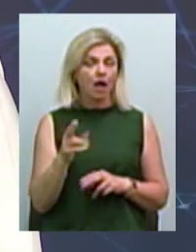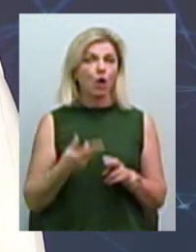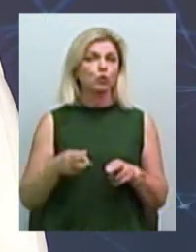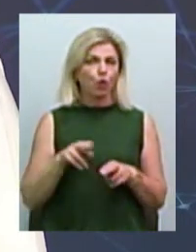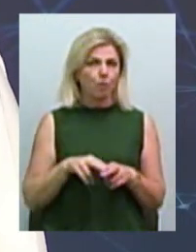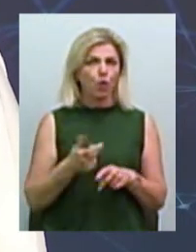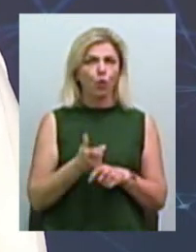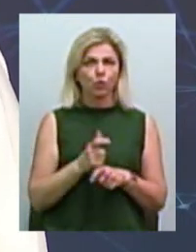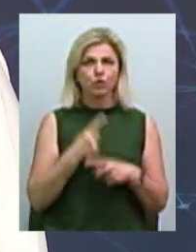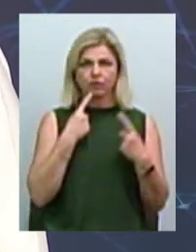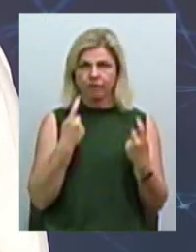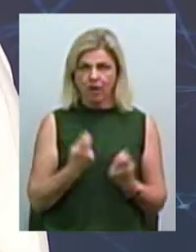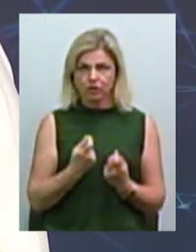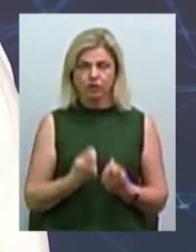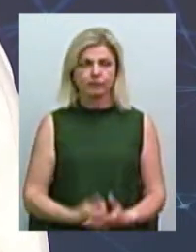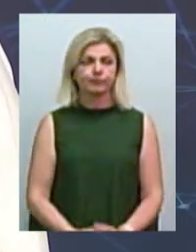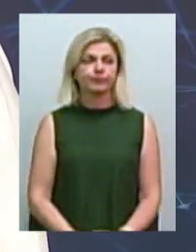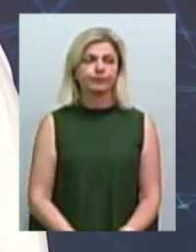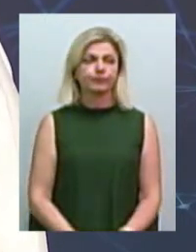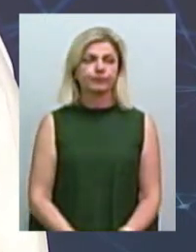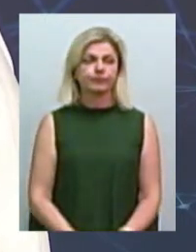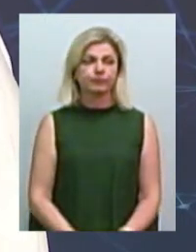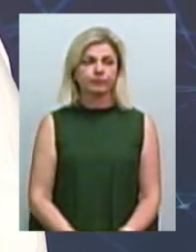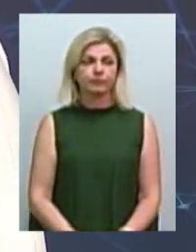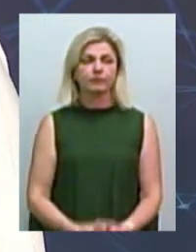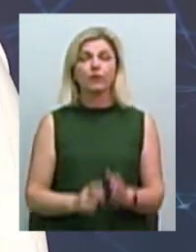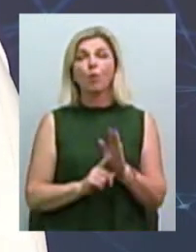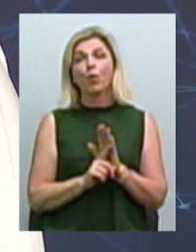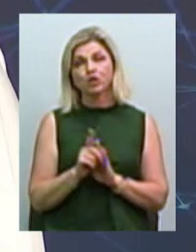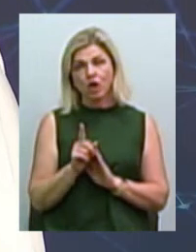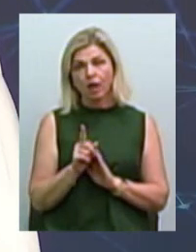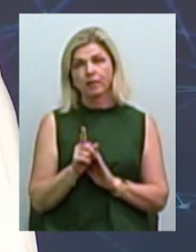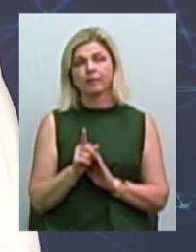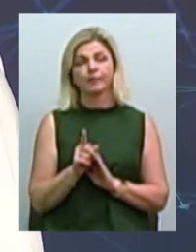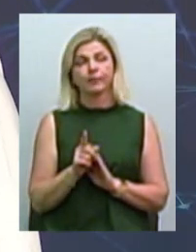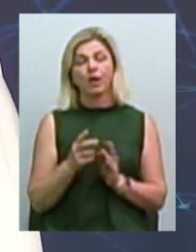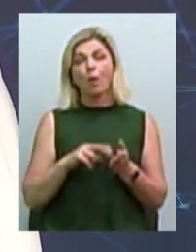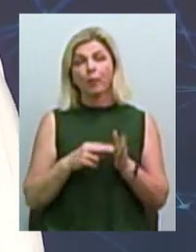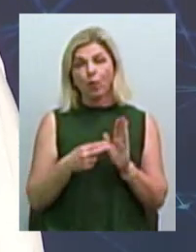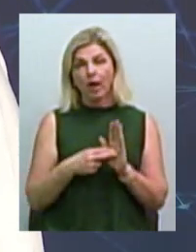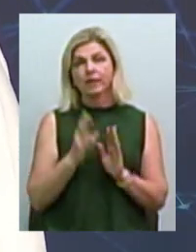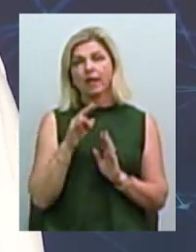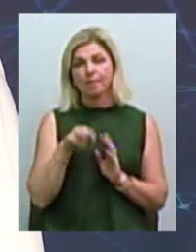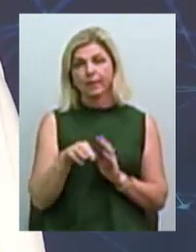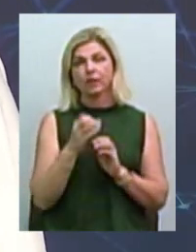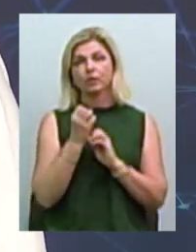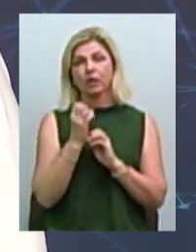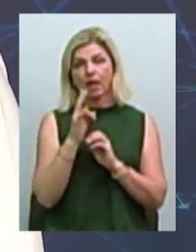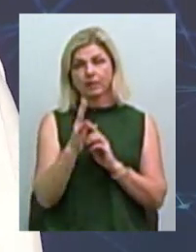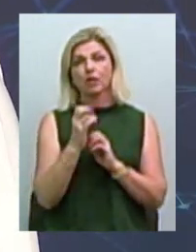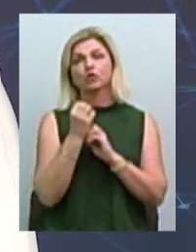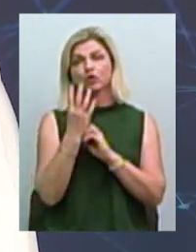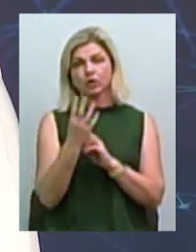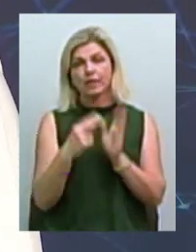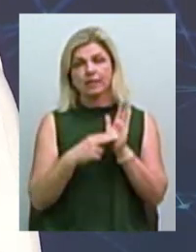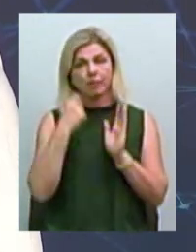зважно підходили. Йдеться про проєкт, який робився на будівництво ще попередньої дороги, асфальтової. Так, почали цей проєкт на Н14 ще 7